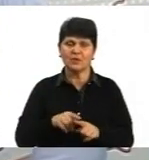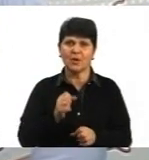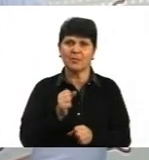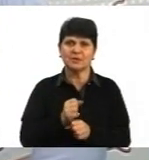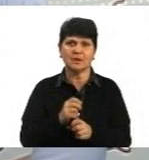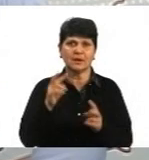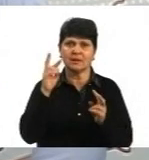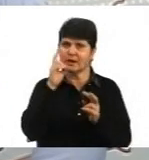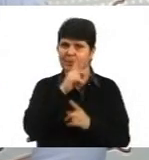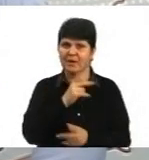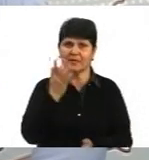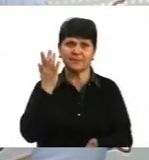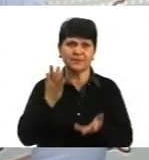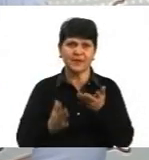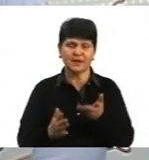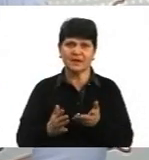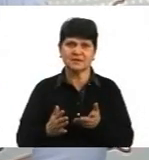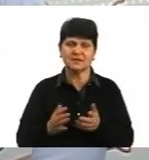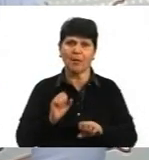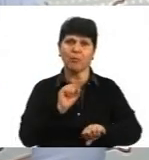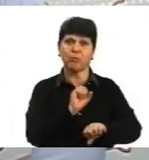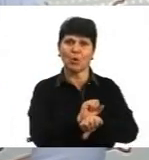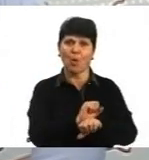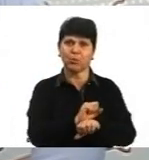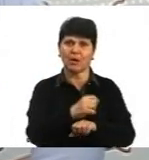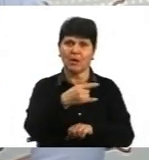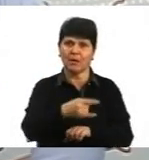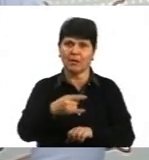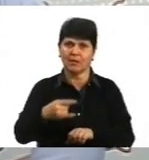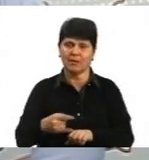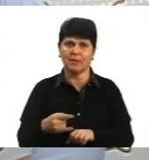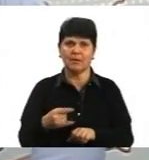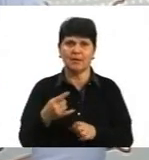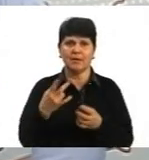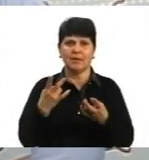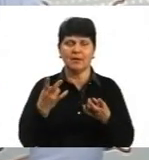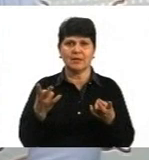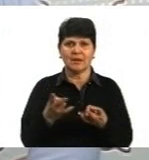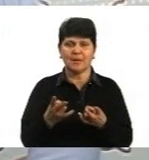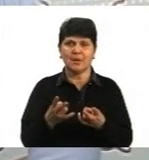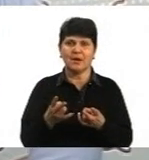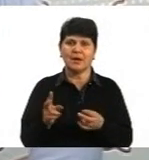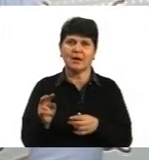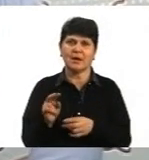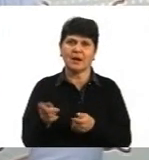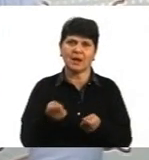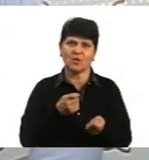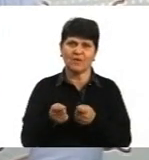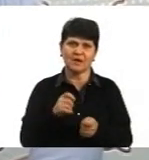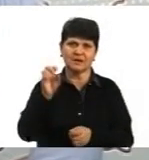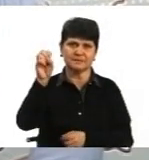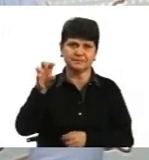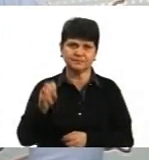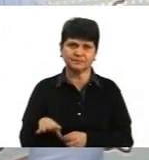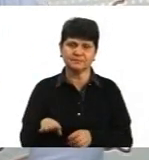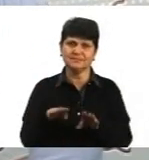неправильно, якщо пробка стоїть з одної сторони. Тобто тоді треба координувати роботу світлофора. Якщо при цьому рівні автомобілізації, що